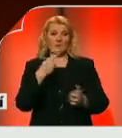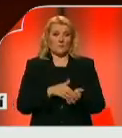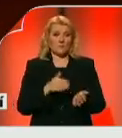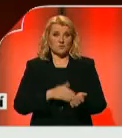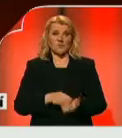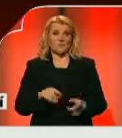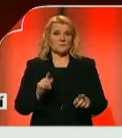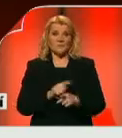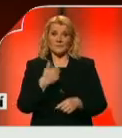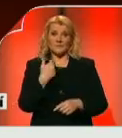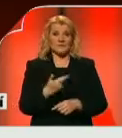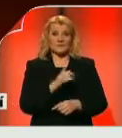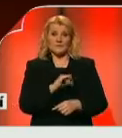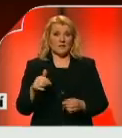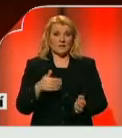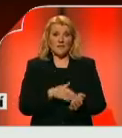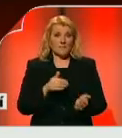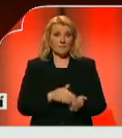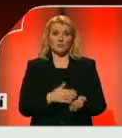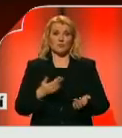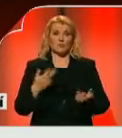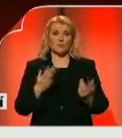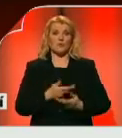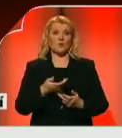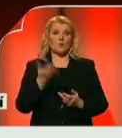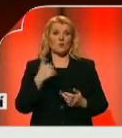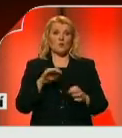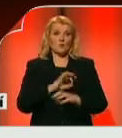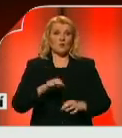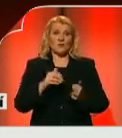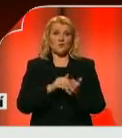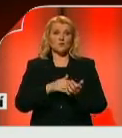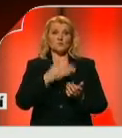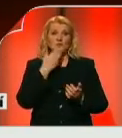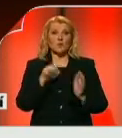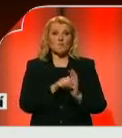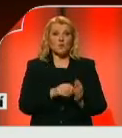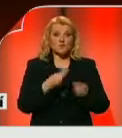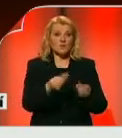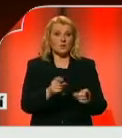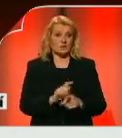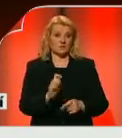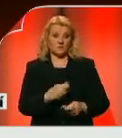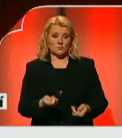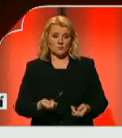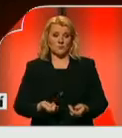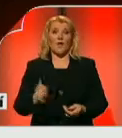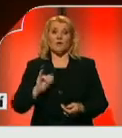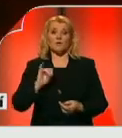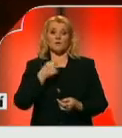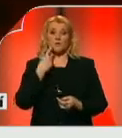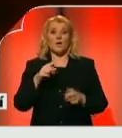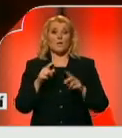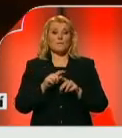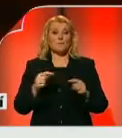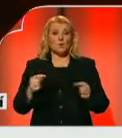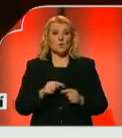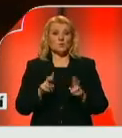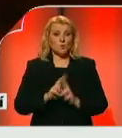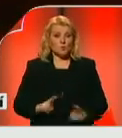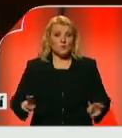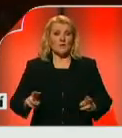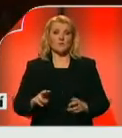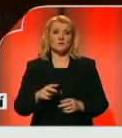nebylo potřeba proto, aby se ty údaje předávaly České poště. Pokud někdo říká, že protiústavní je to, že je automaticky zřízen